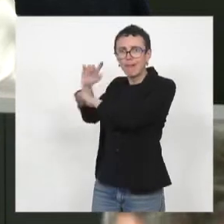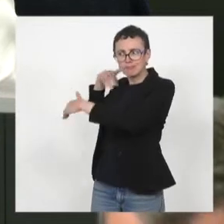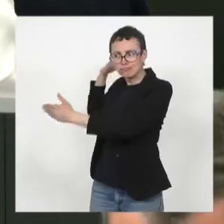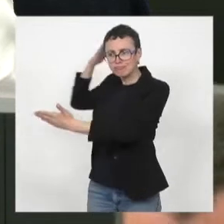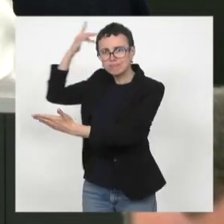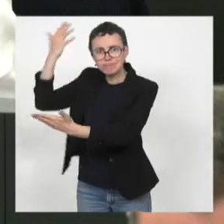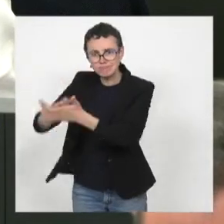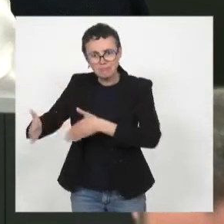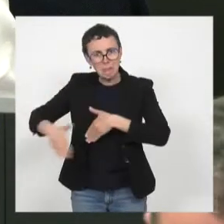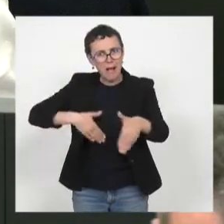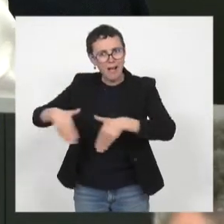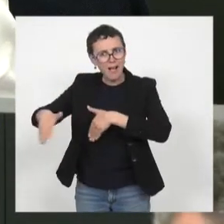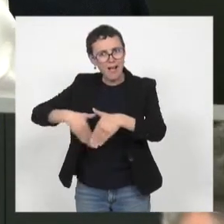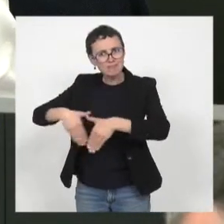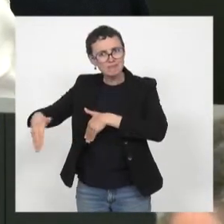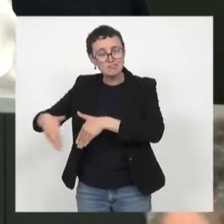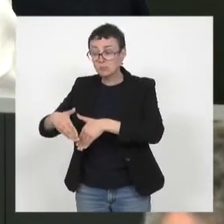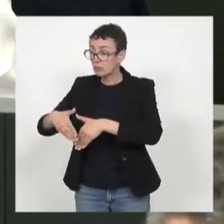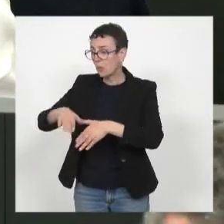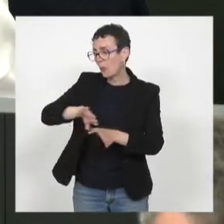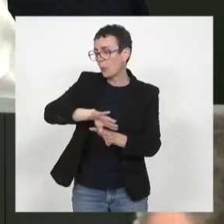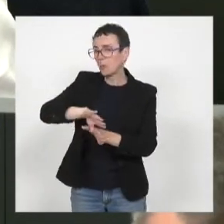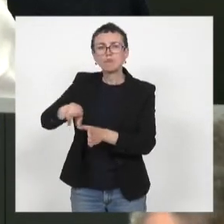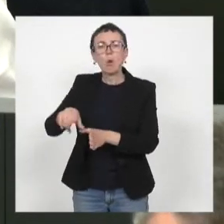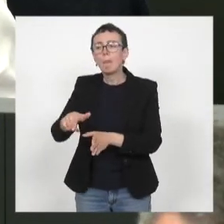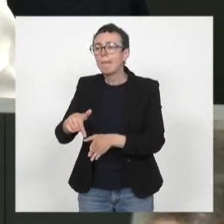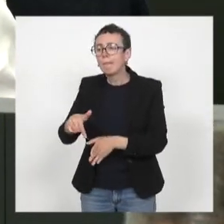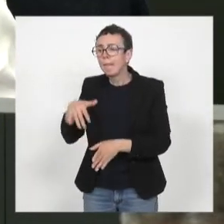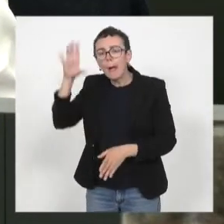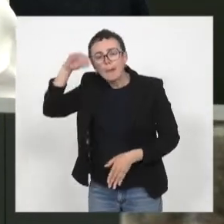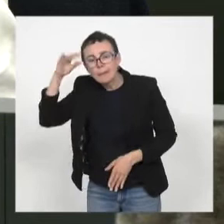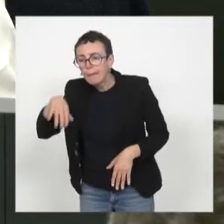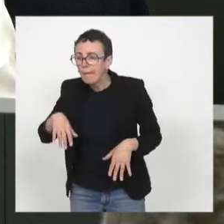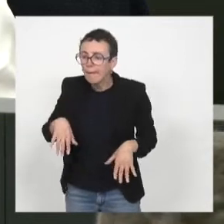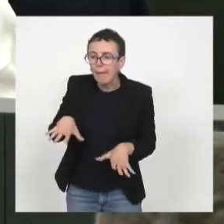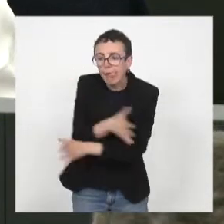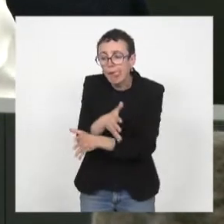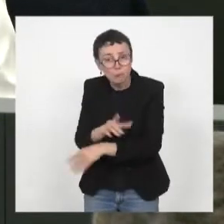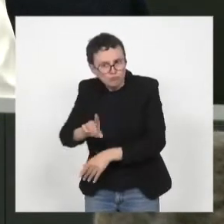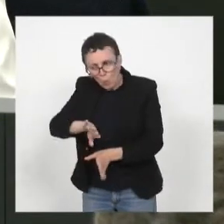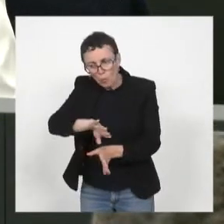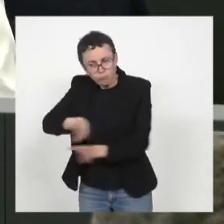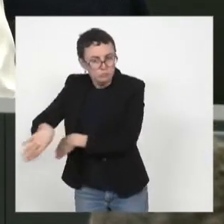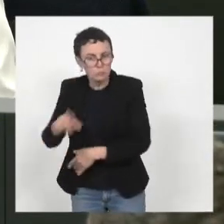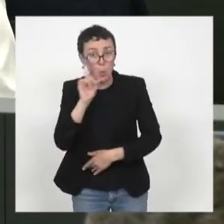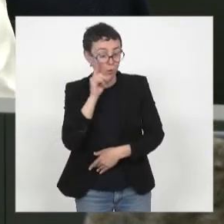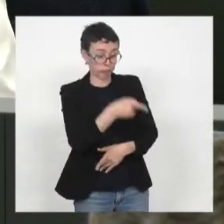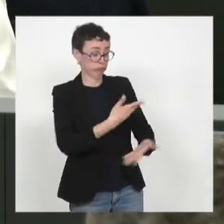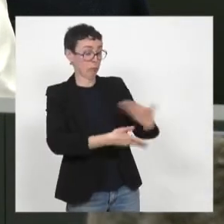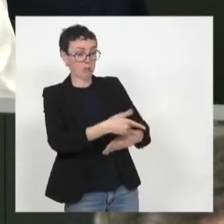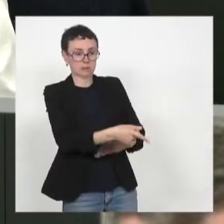associations fonctionne. Ce réseau n'est ni artisanal ni amateur. L'ADEME, comme l'État, confirme